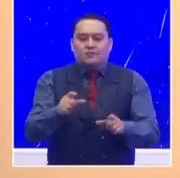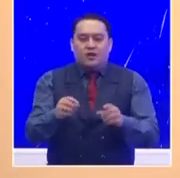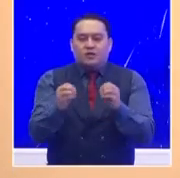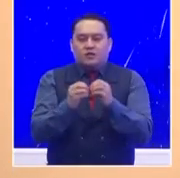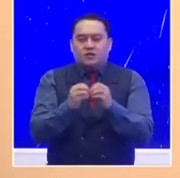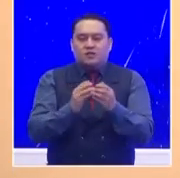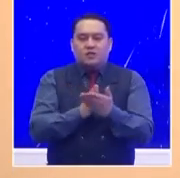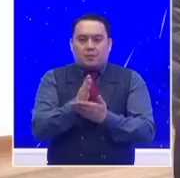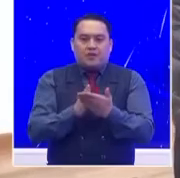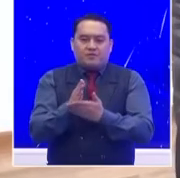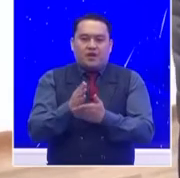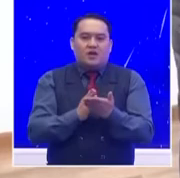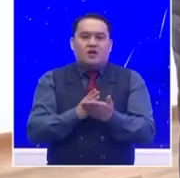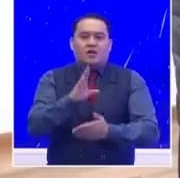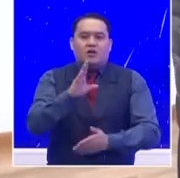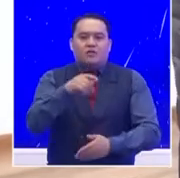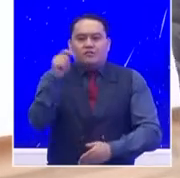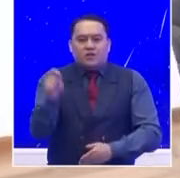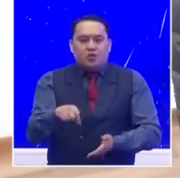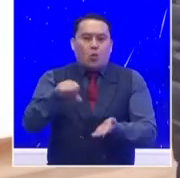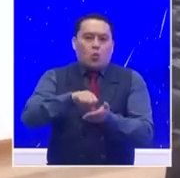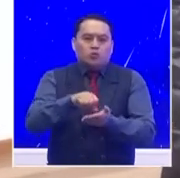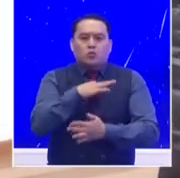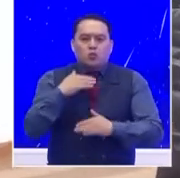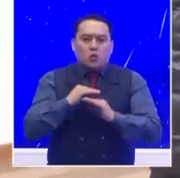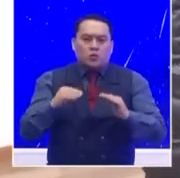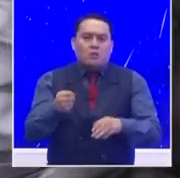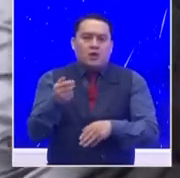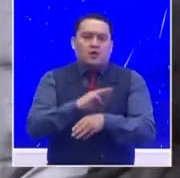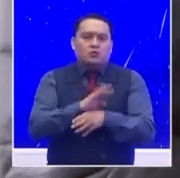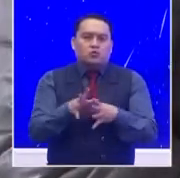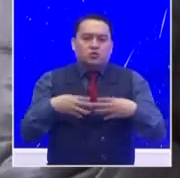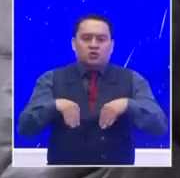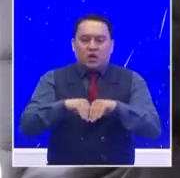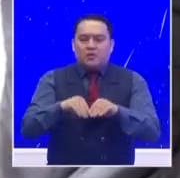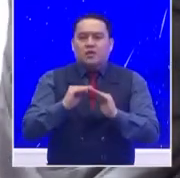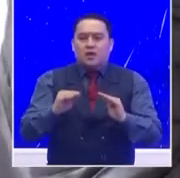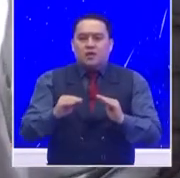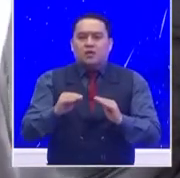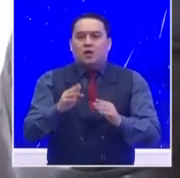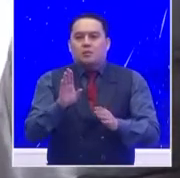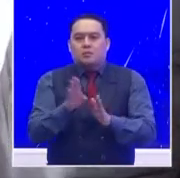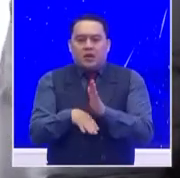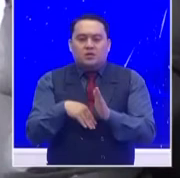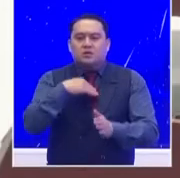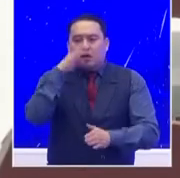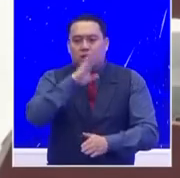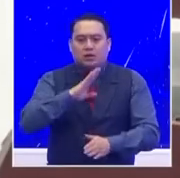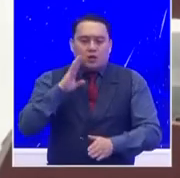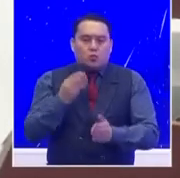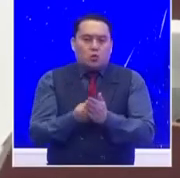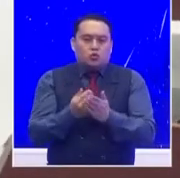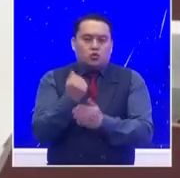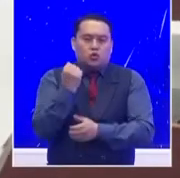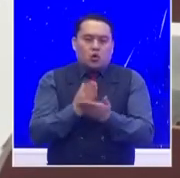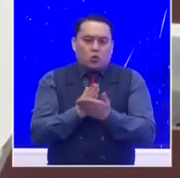категориям это ветерана великой отечественной войны многодетной малоимущей семьи дети оставшиеся без попечительства родителей бюджетные